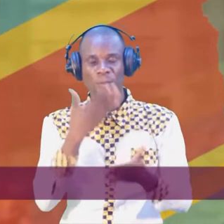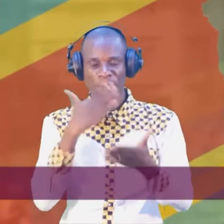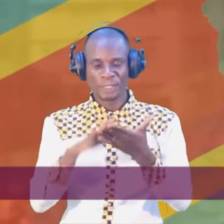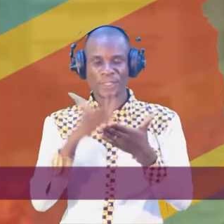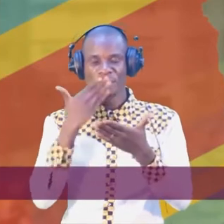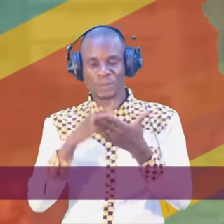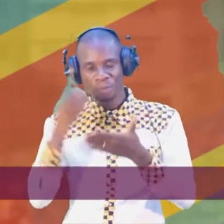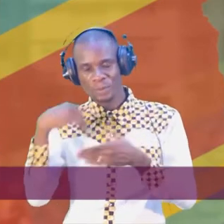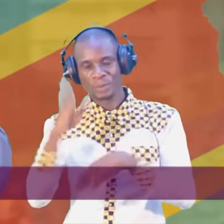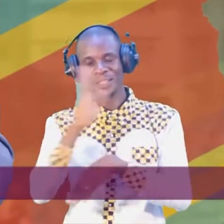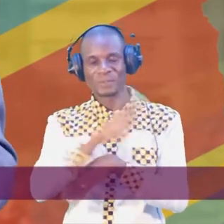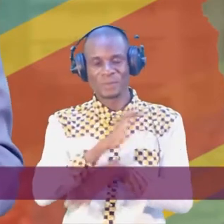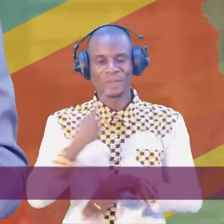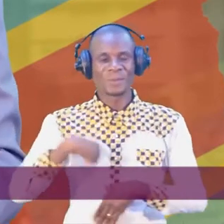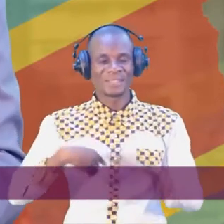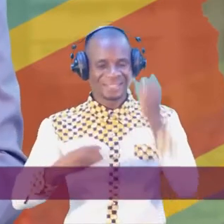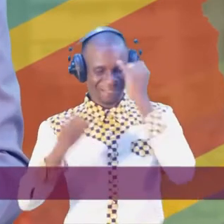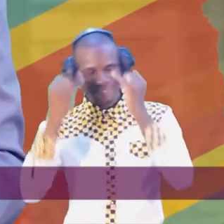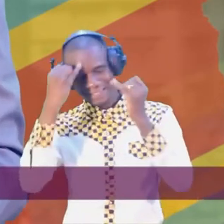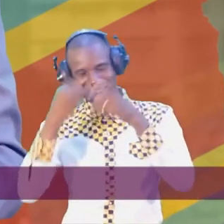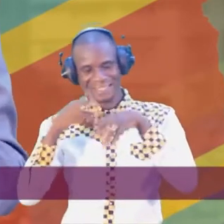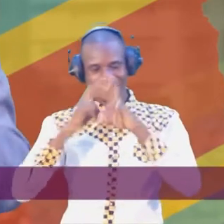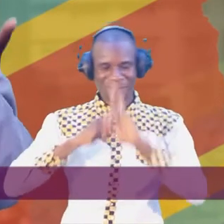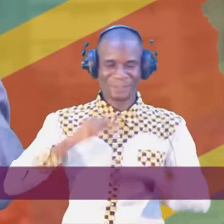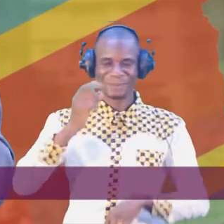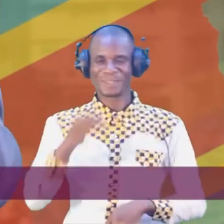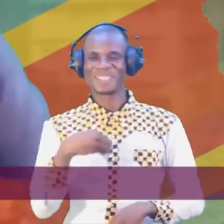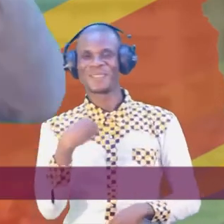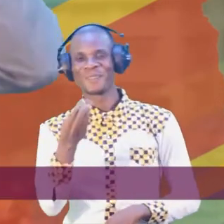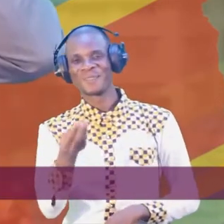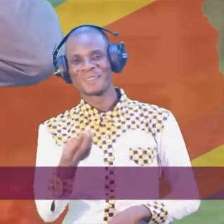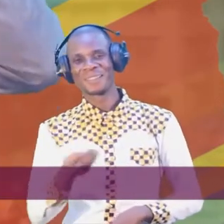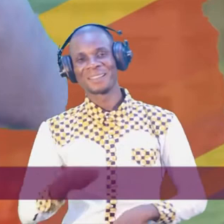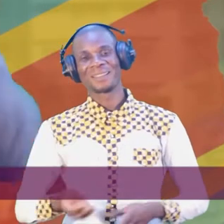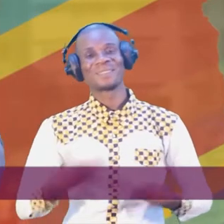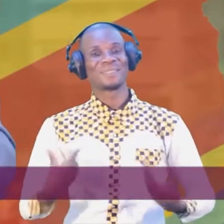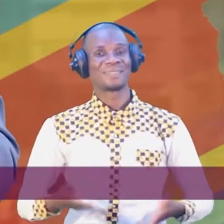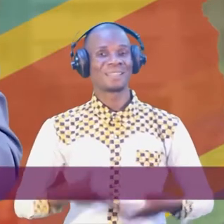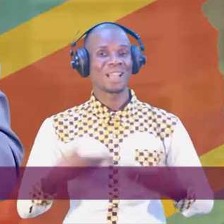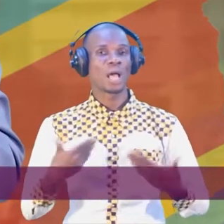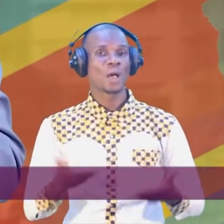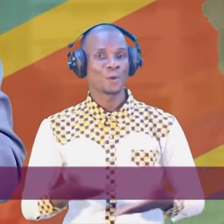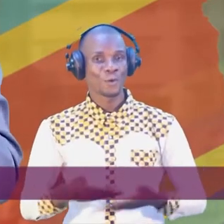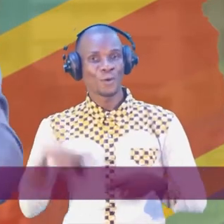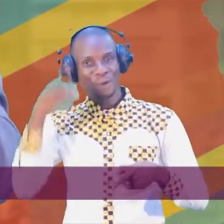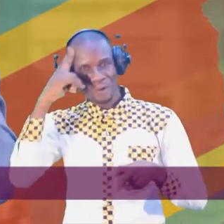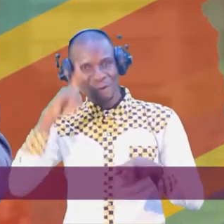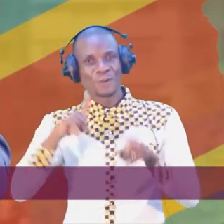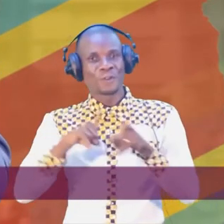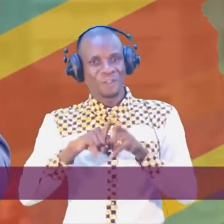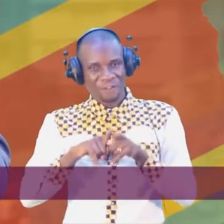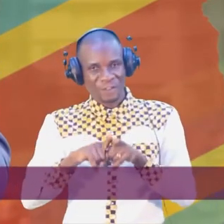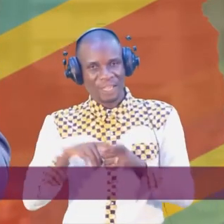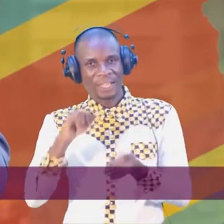soir. Je pense que nadhani haya maswali yanaweza kusaidia ndugu yetu